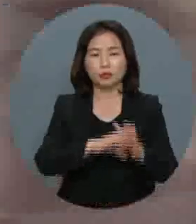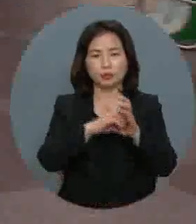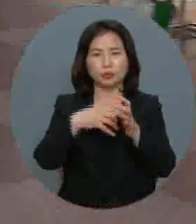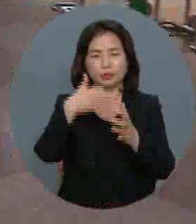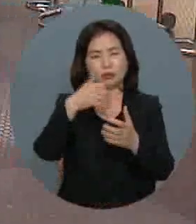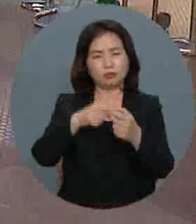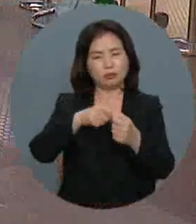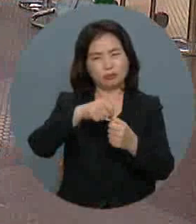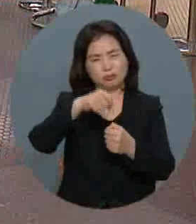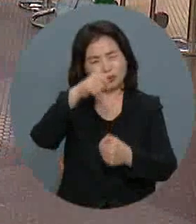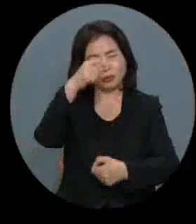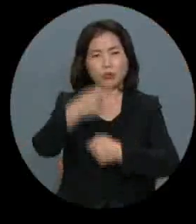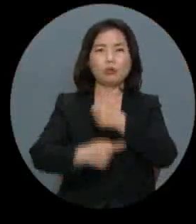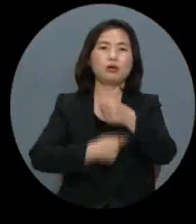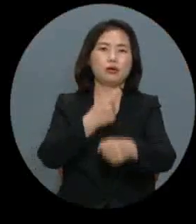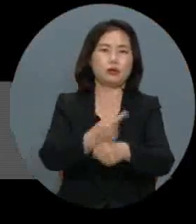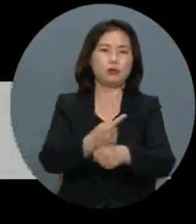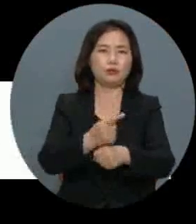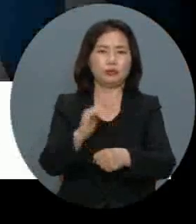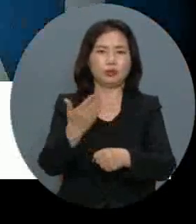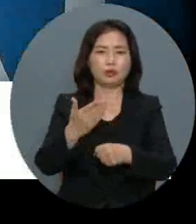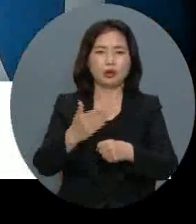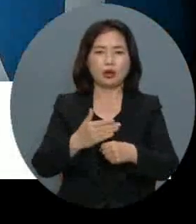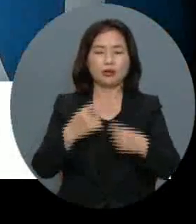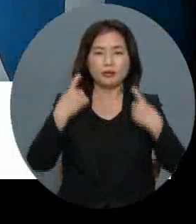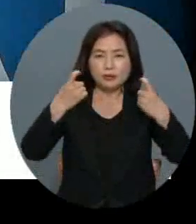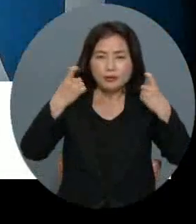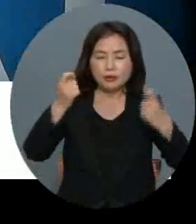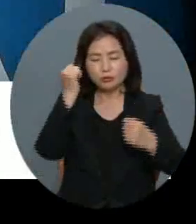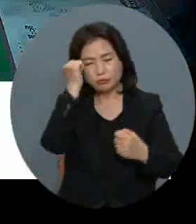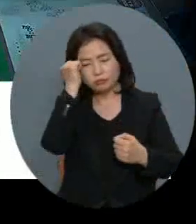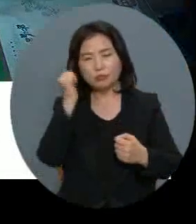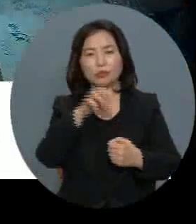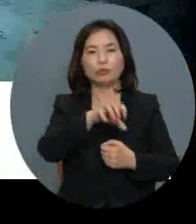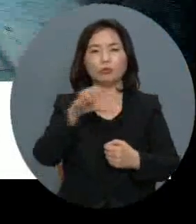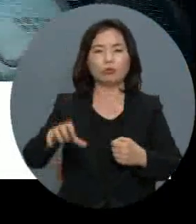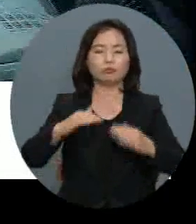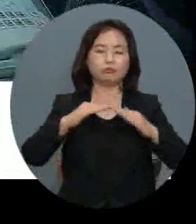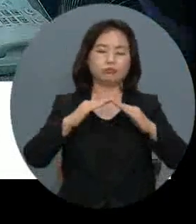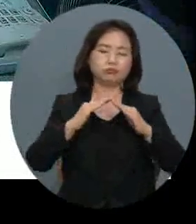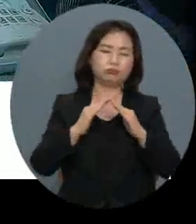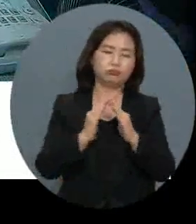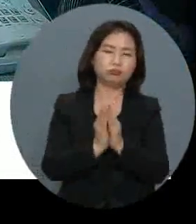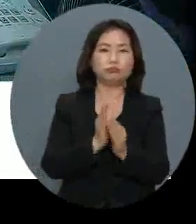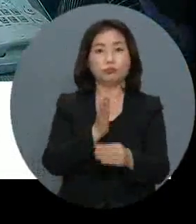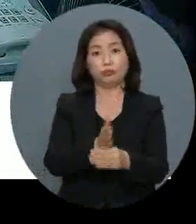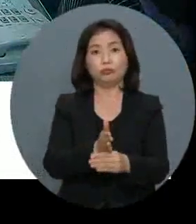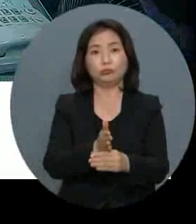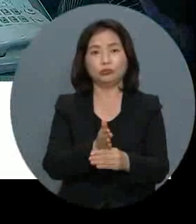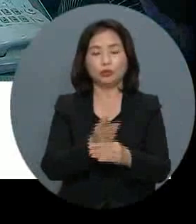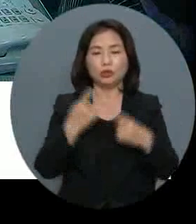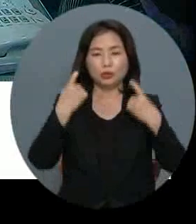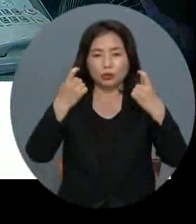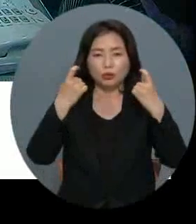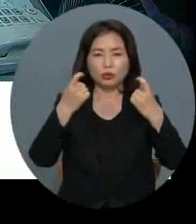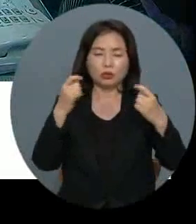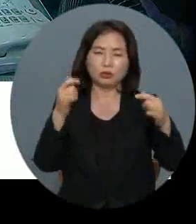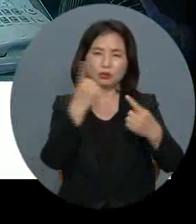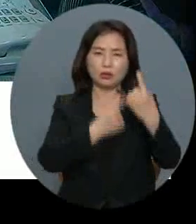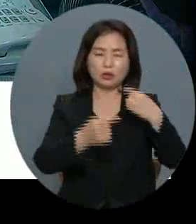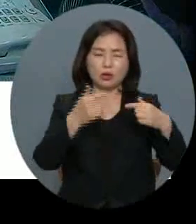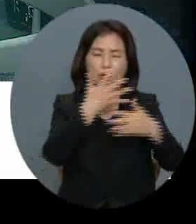코로나19 사태가 1년 넘게 이어지면서 여행 숙박업계가 고사 직전에 내몰렸습니다. 여행 수요가